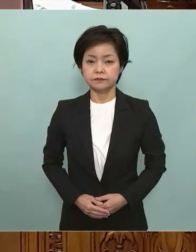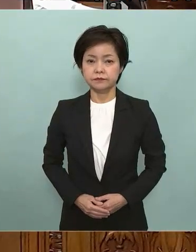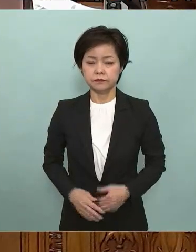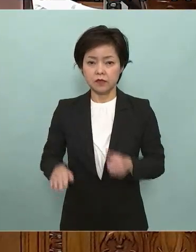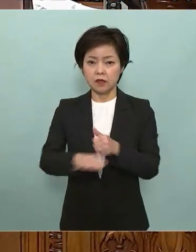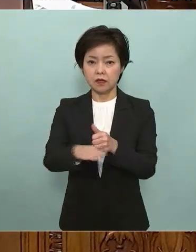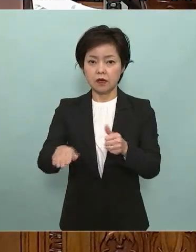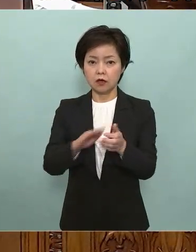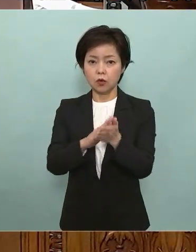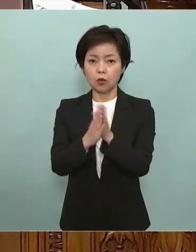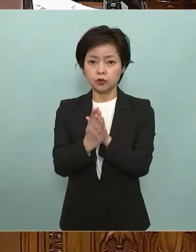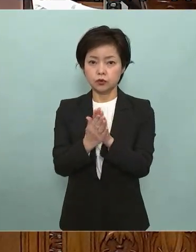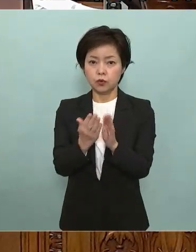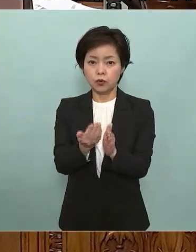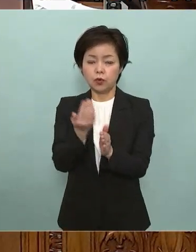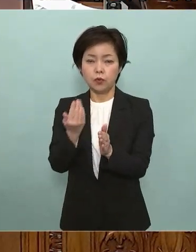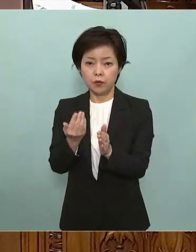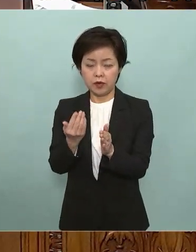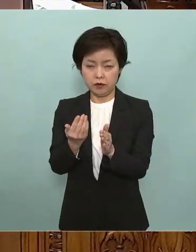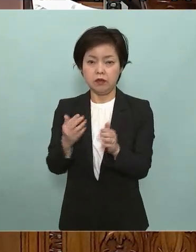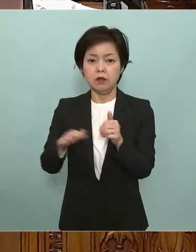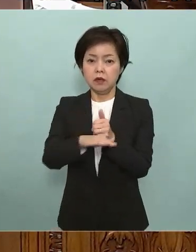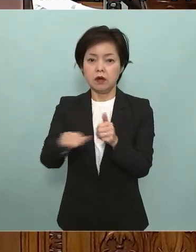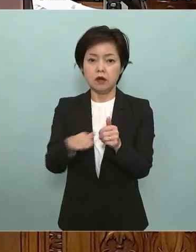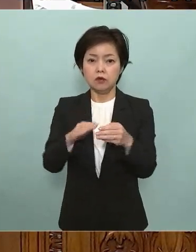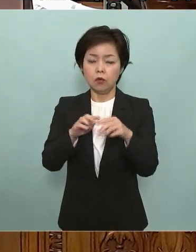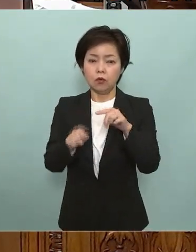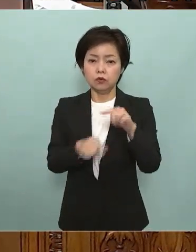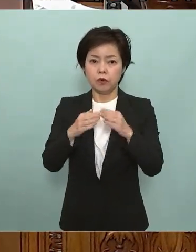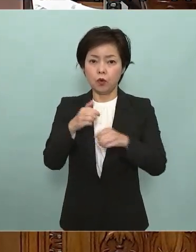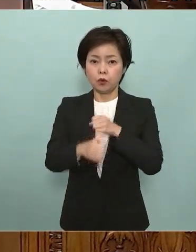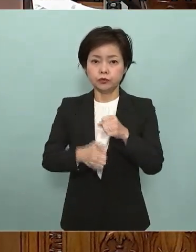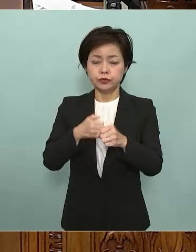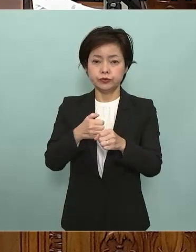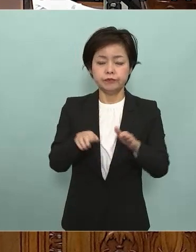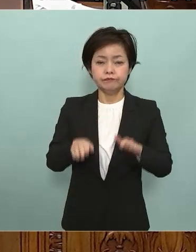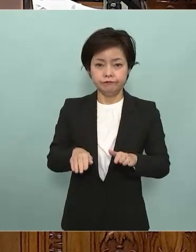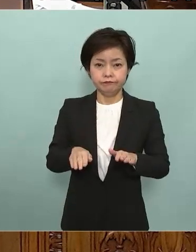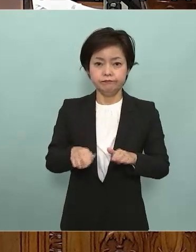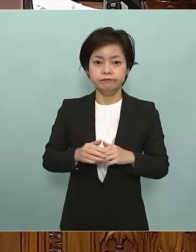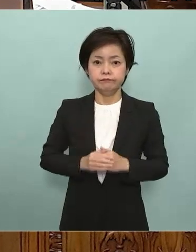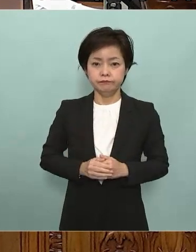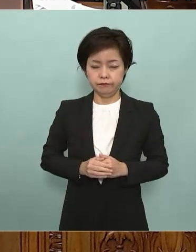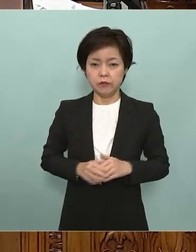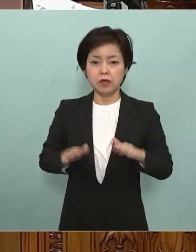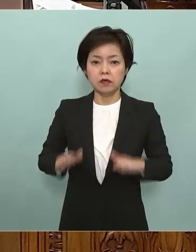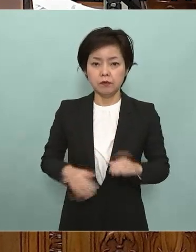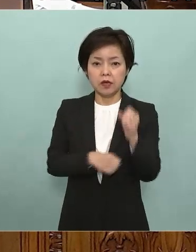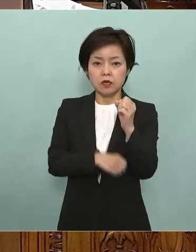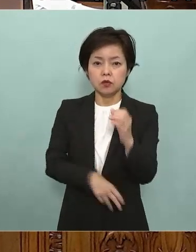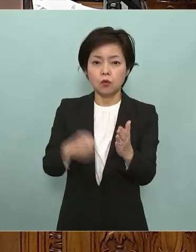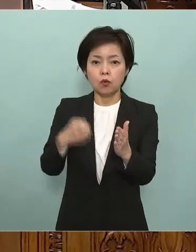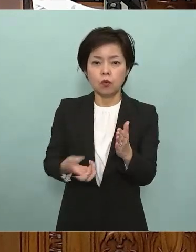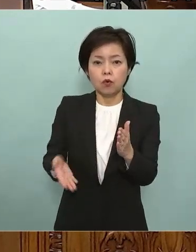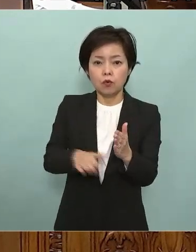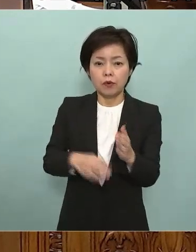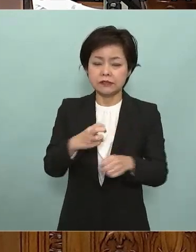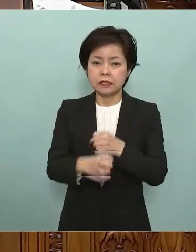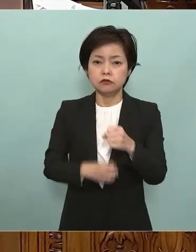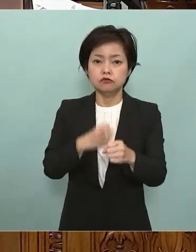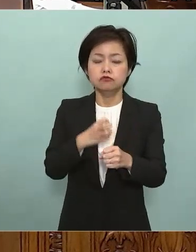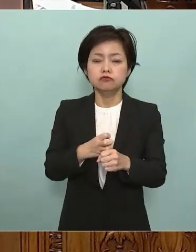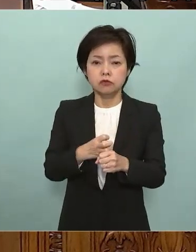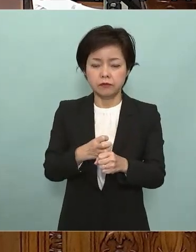環境省の前身である環境庁の設置から半世紀50年、また環境基本法制定から30年を経過してな